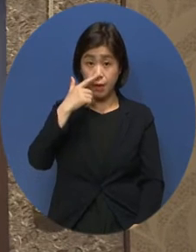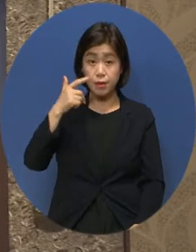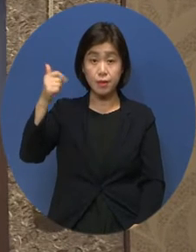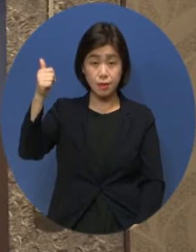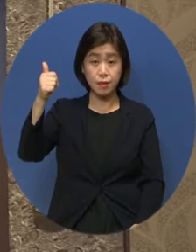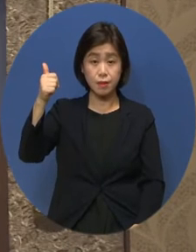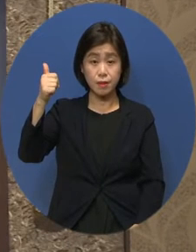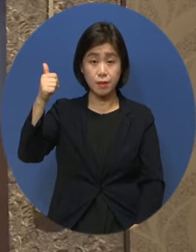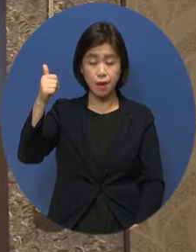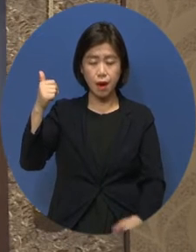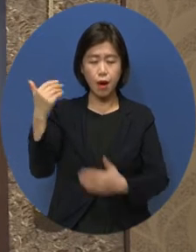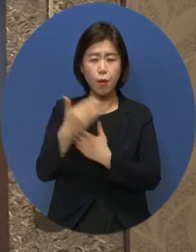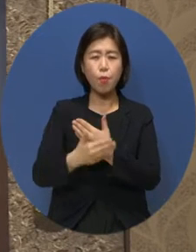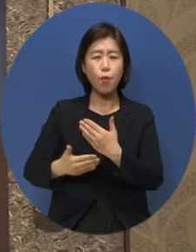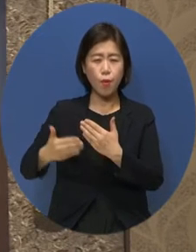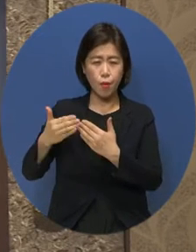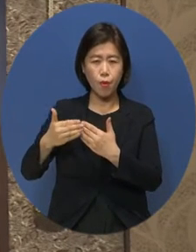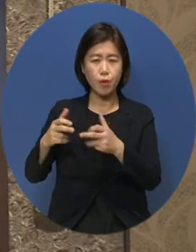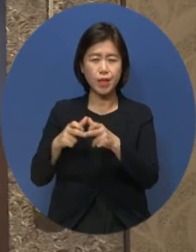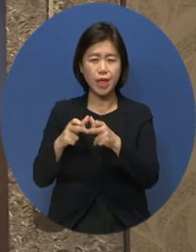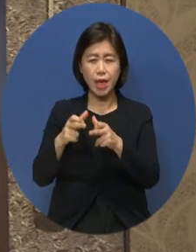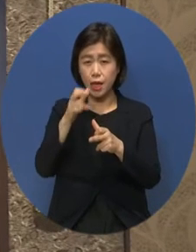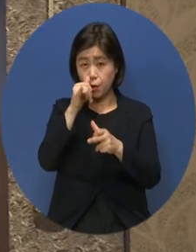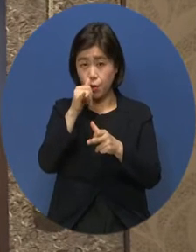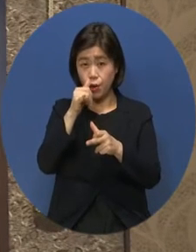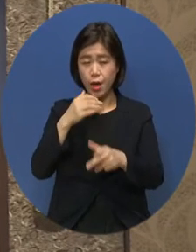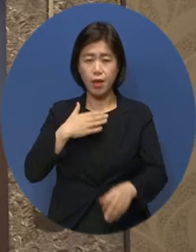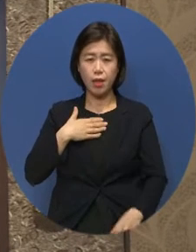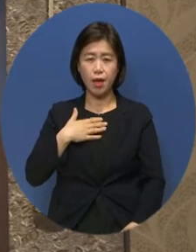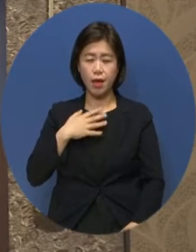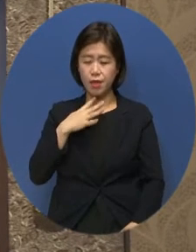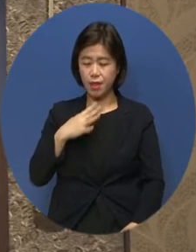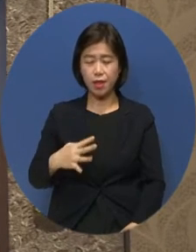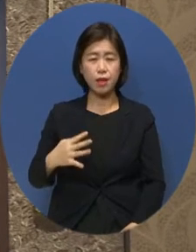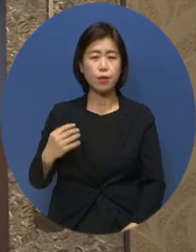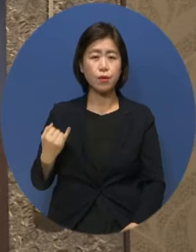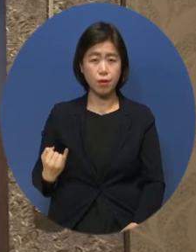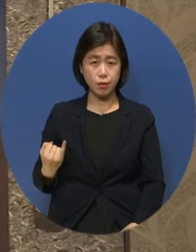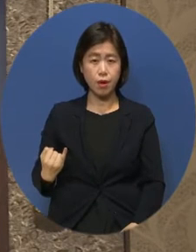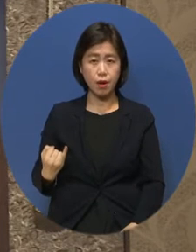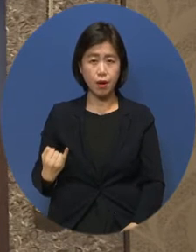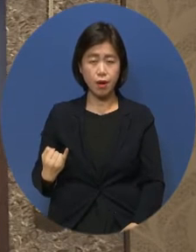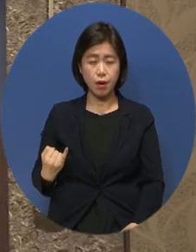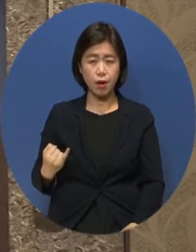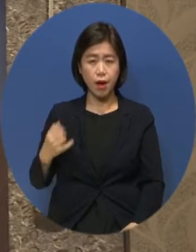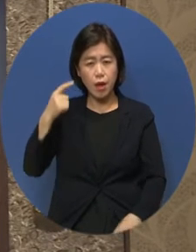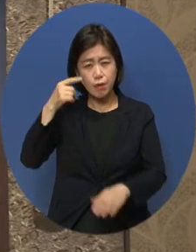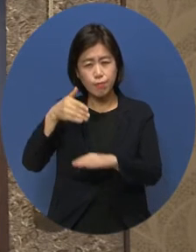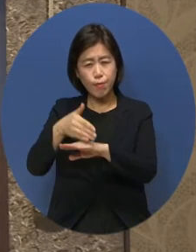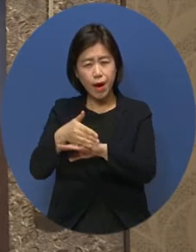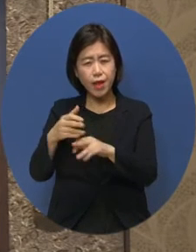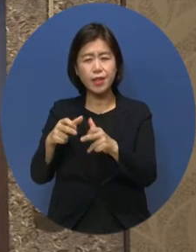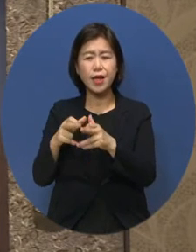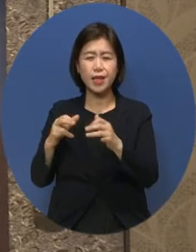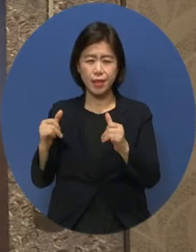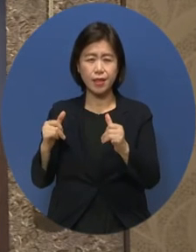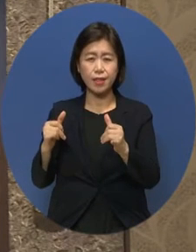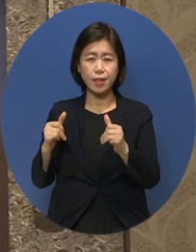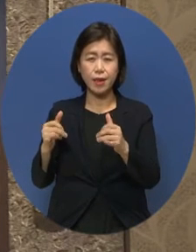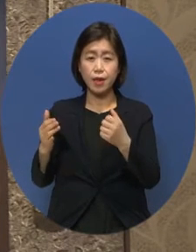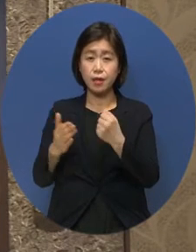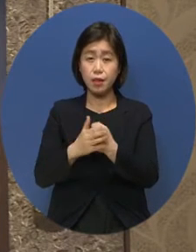장애인이 했고 이제 바로 아래 여동생 내 살 터울 입니다 2 발달장애인 입니다 아 그래서 어려서부터